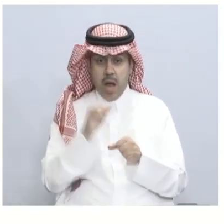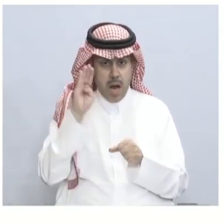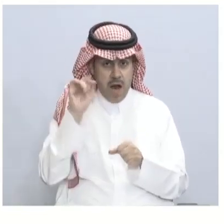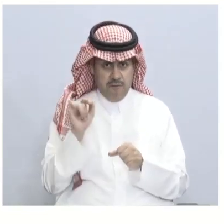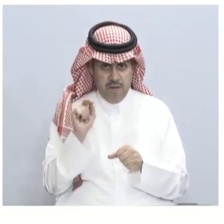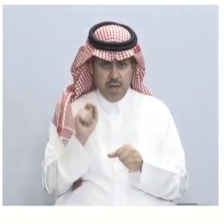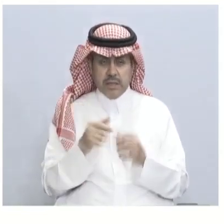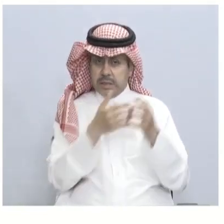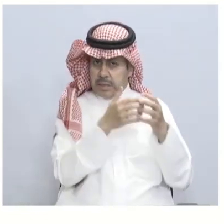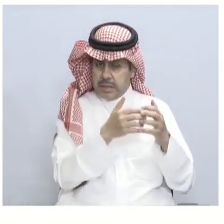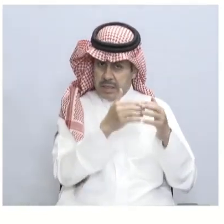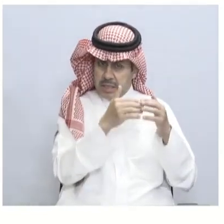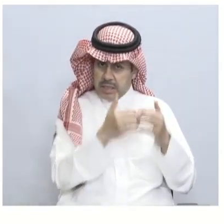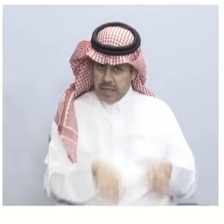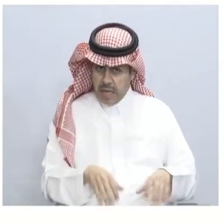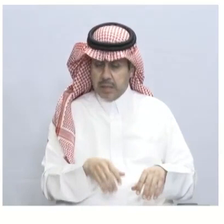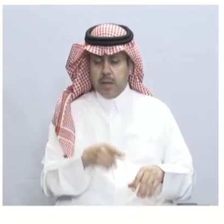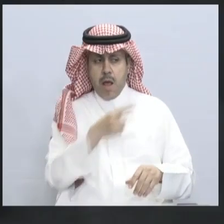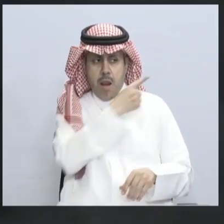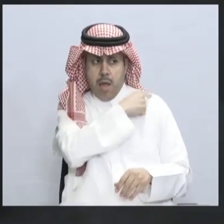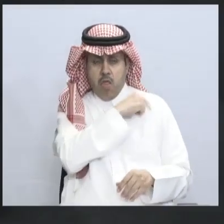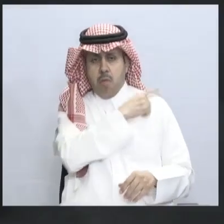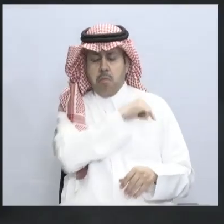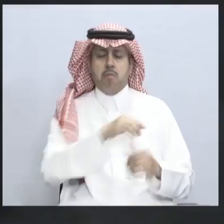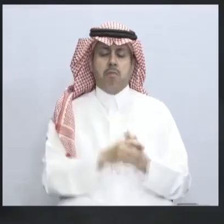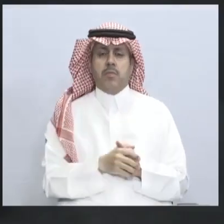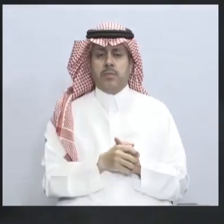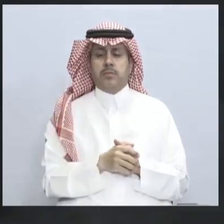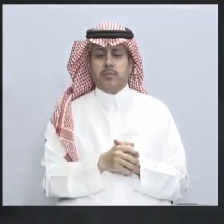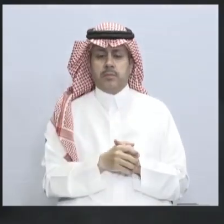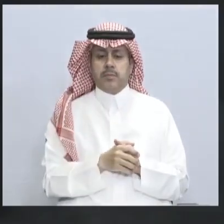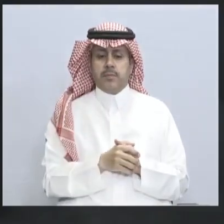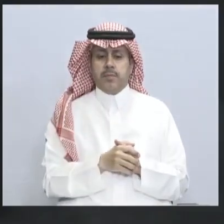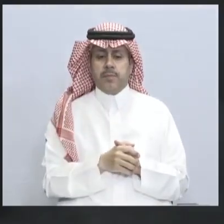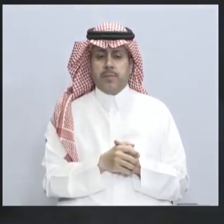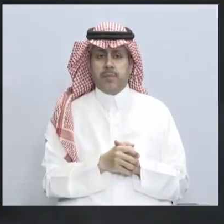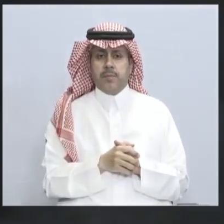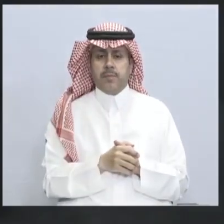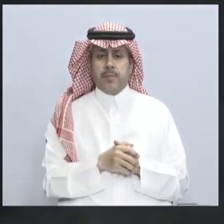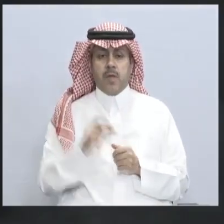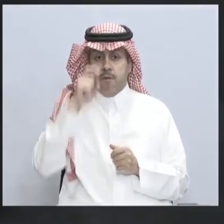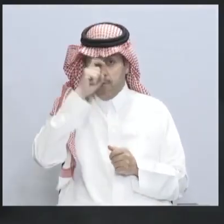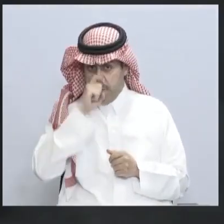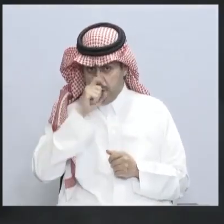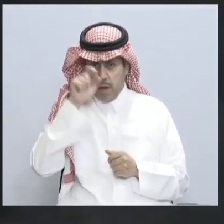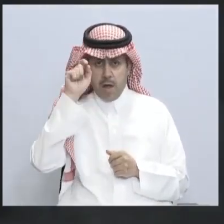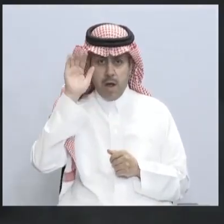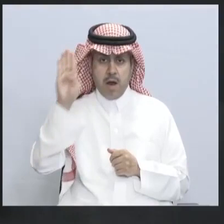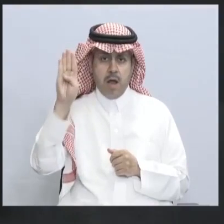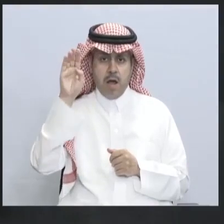سقط الاثم عن الباقين سقط الاثم عن الباقين فاذا